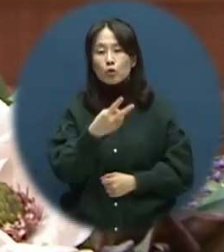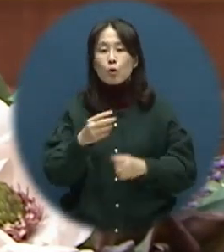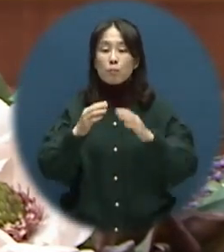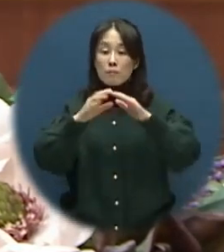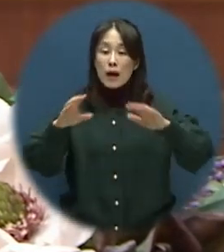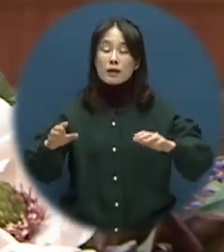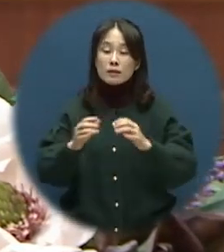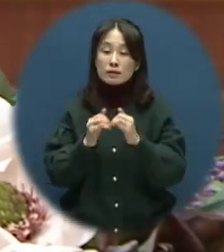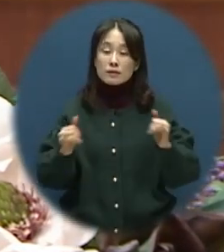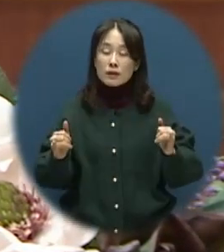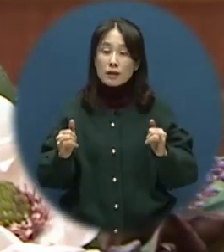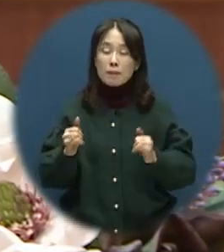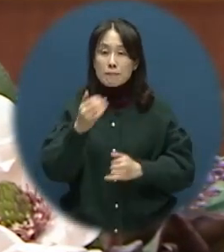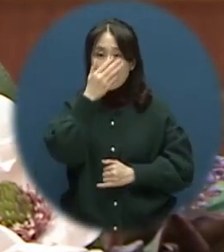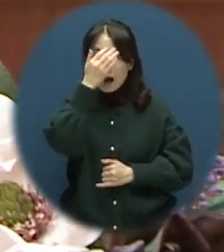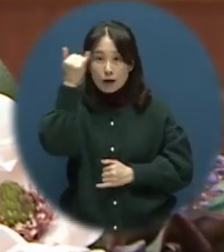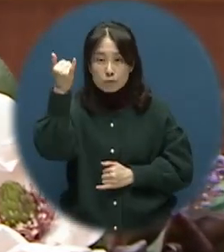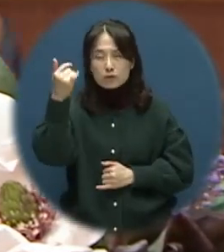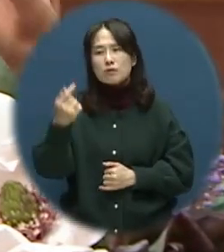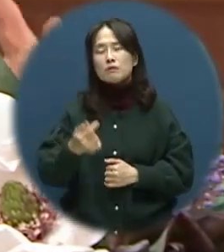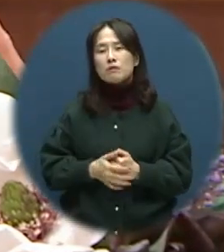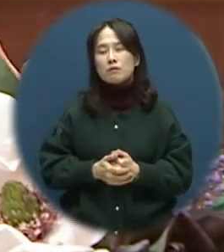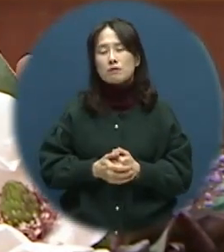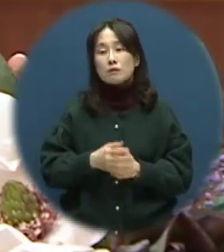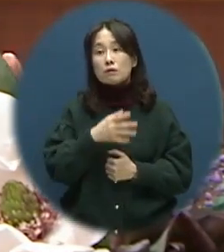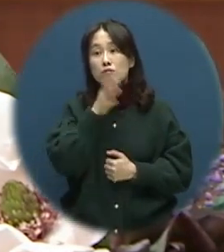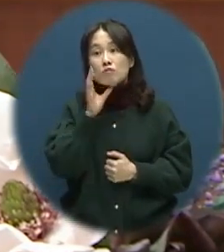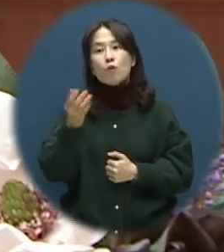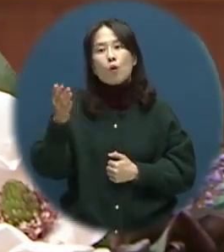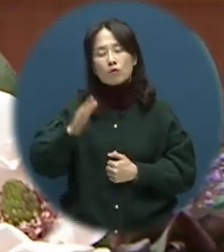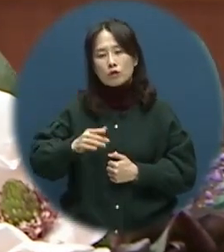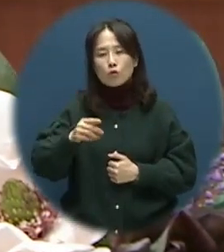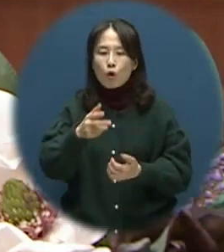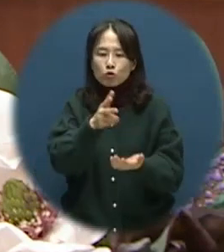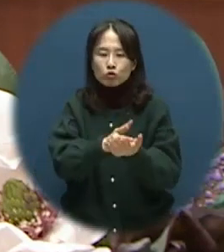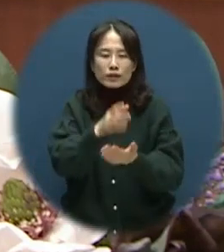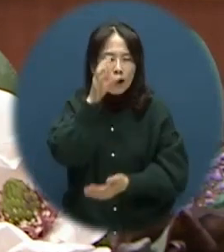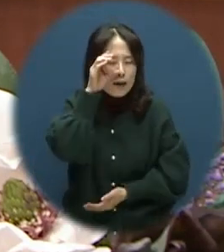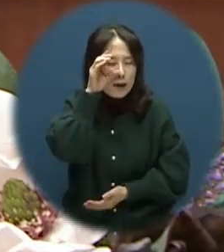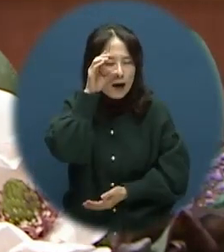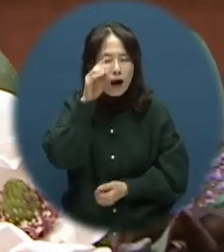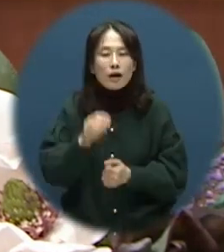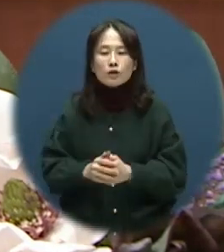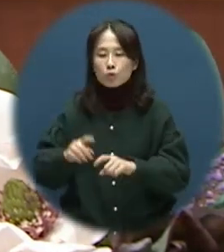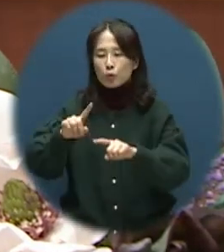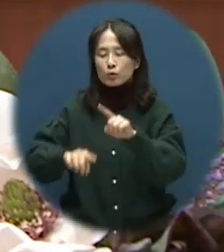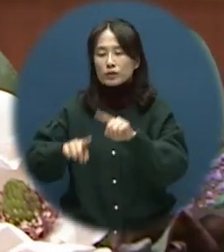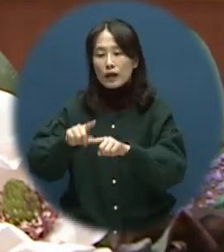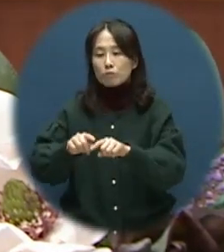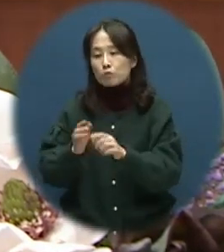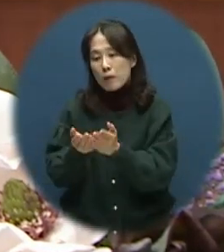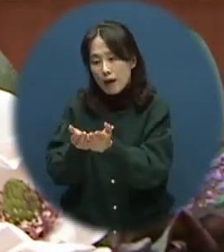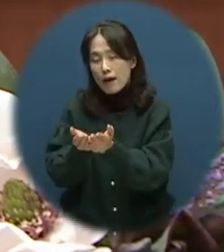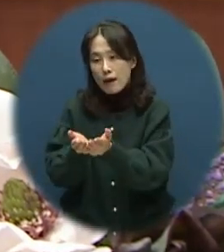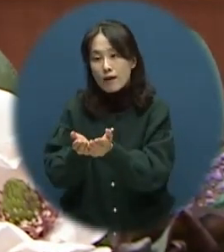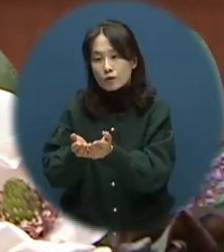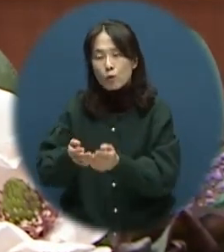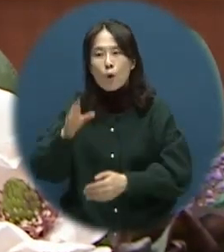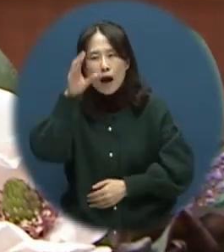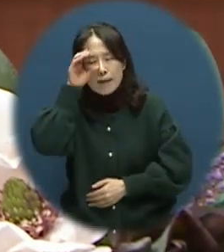할아버지들이 할 거 없잖아요. 네. 근데 그 주차장 관리를 하고 알바를 하고 뗏목 체험 알바를 해서 제일 많이 버시는